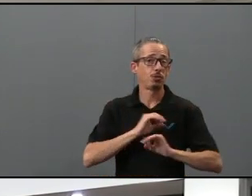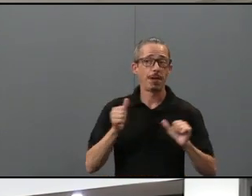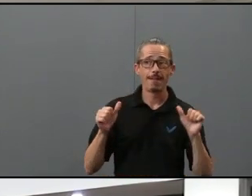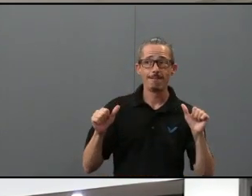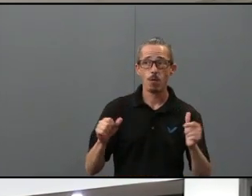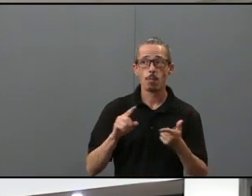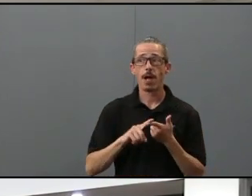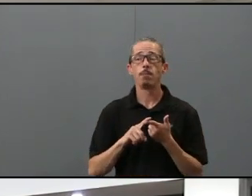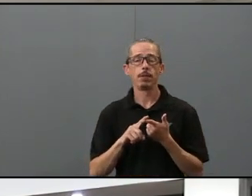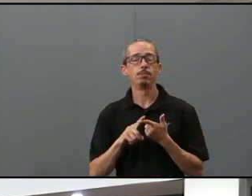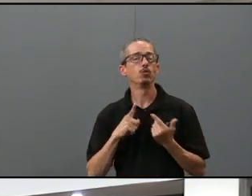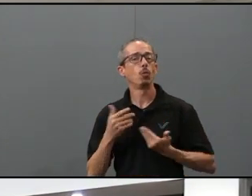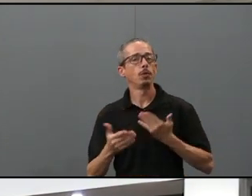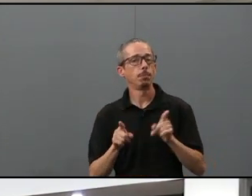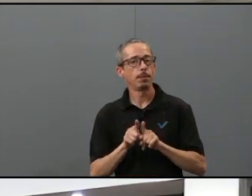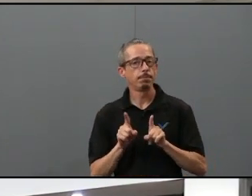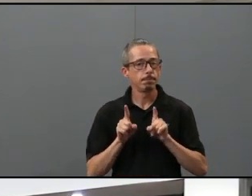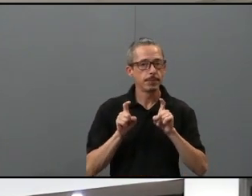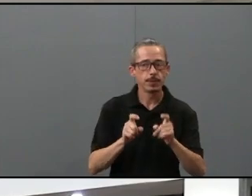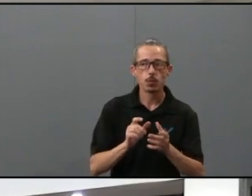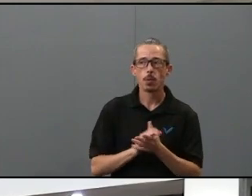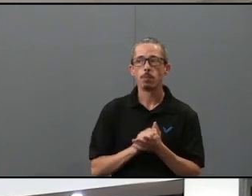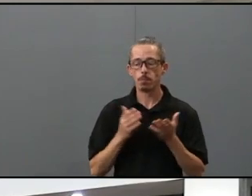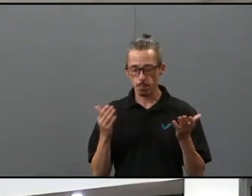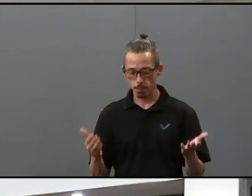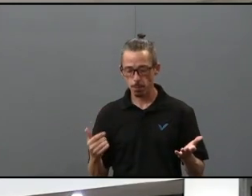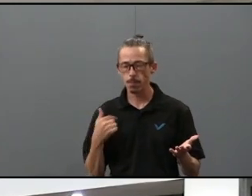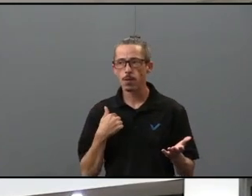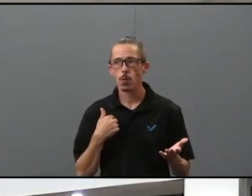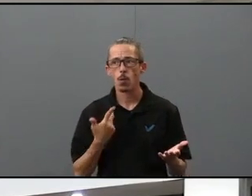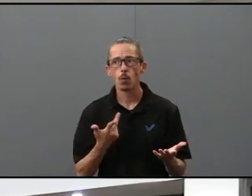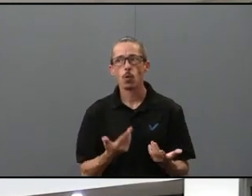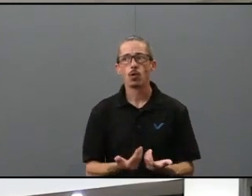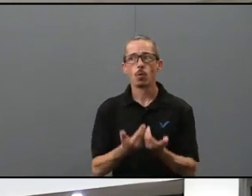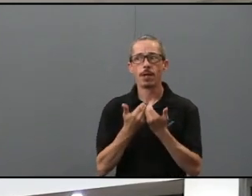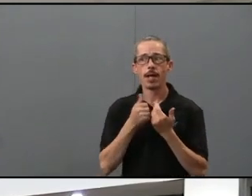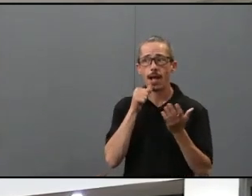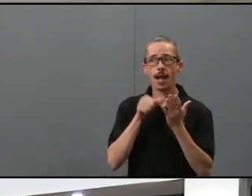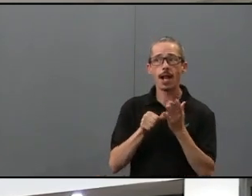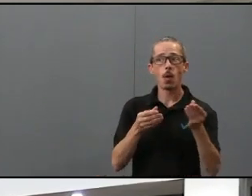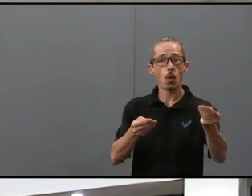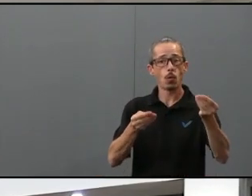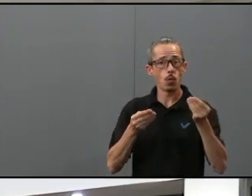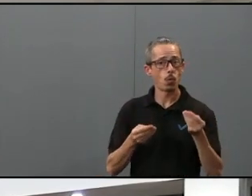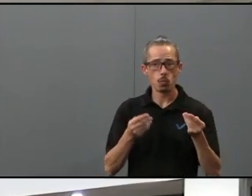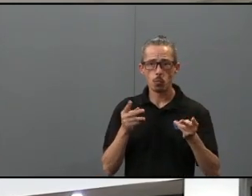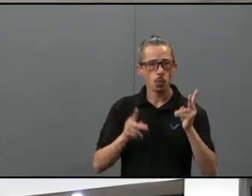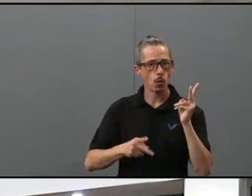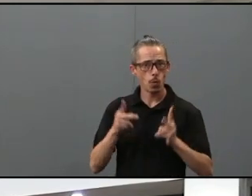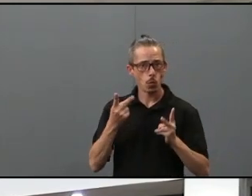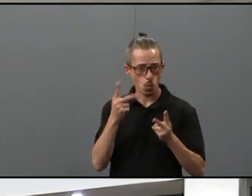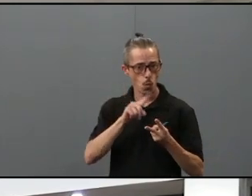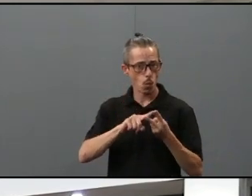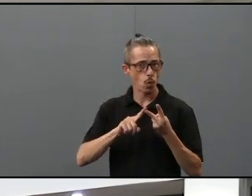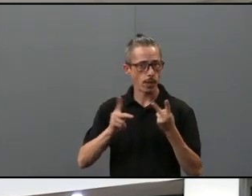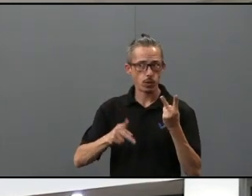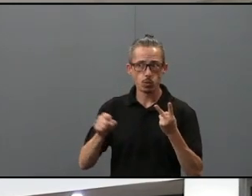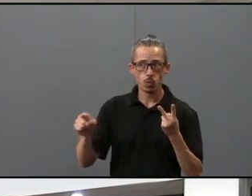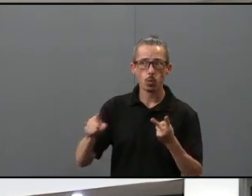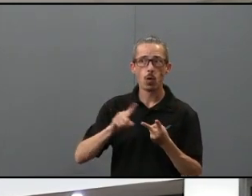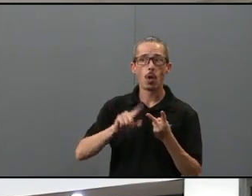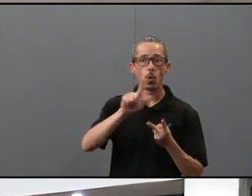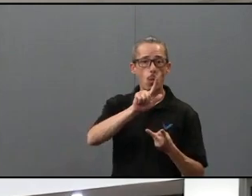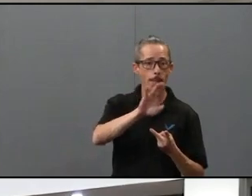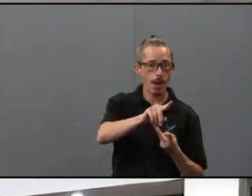mais je veux procéder quand même donc il y a eu une demande par lettre de de deux citoyens Monsieur Louis